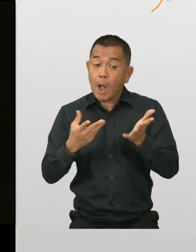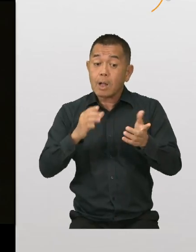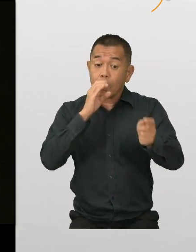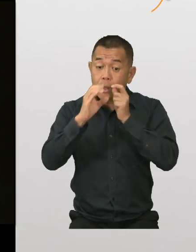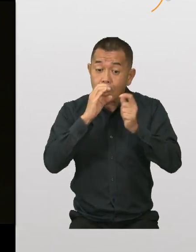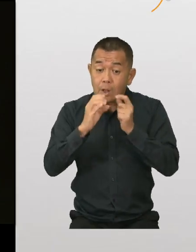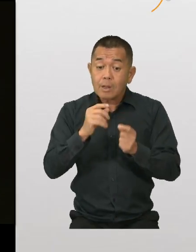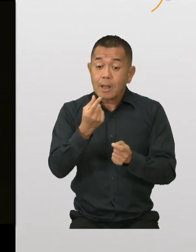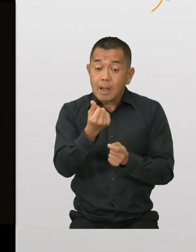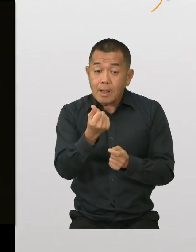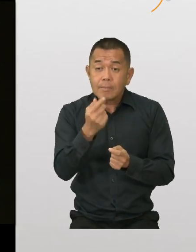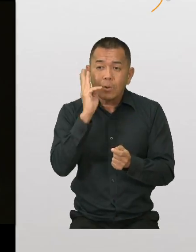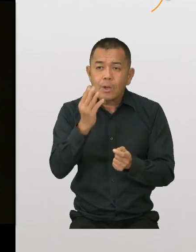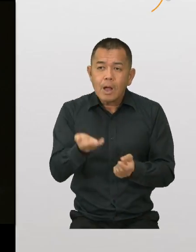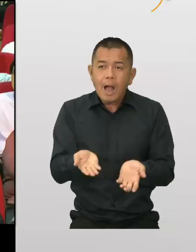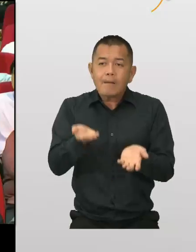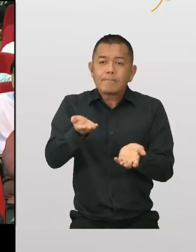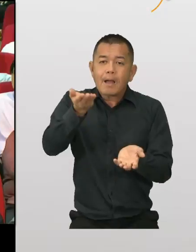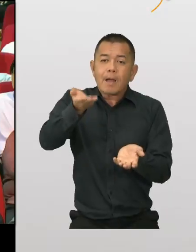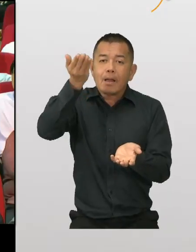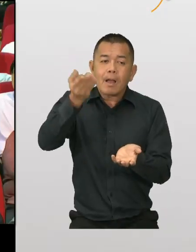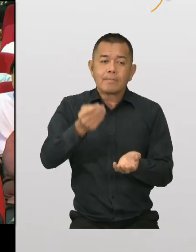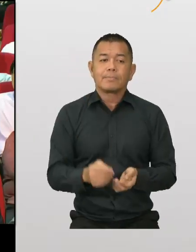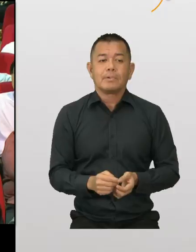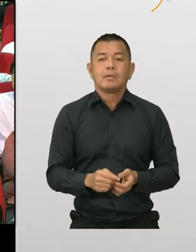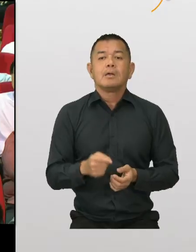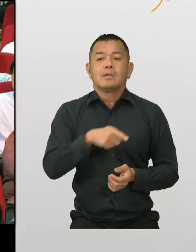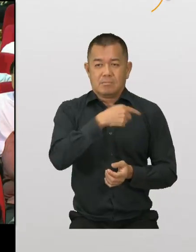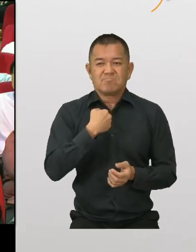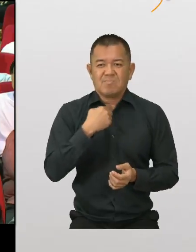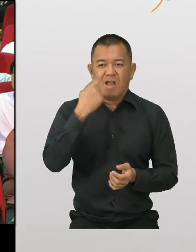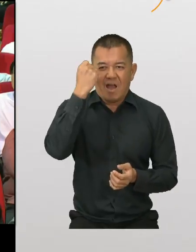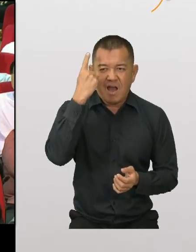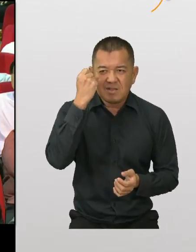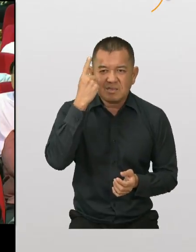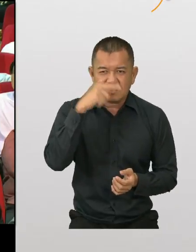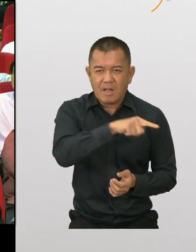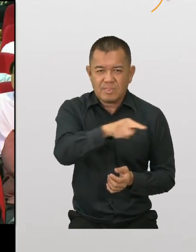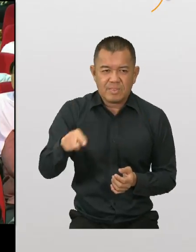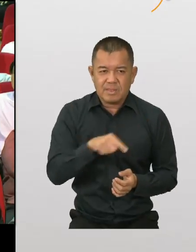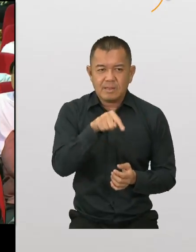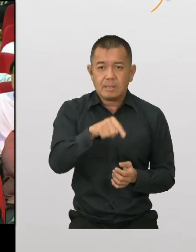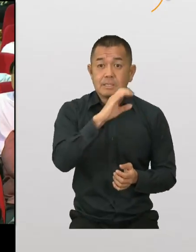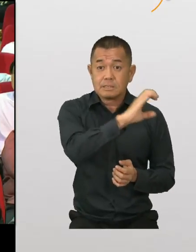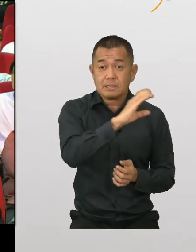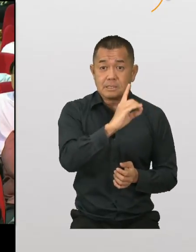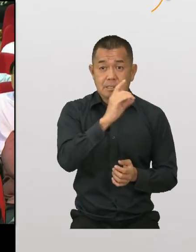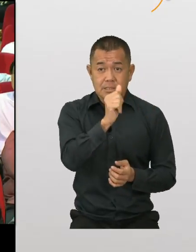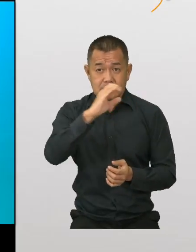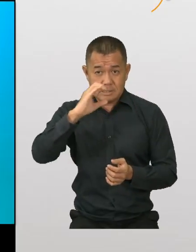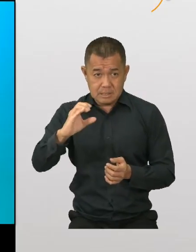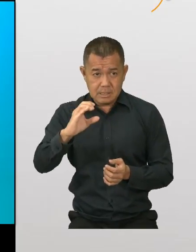担 However, it is still a burden. Nevertheless, the CDAC found that some low-income families